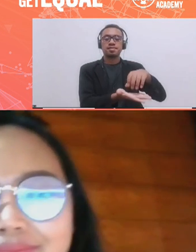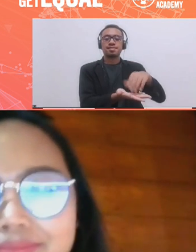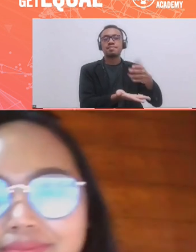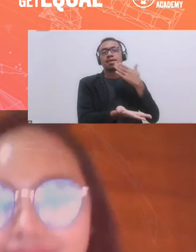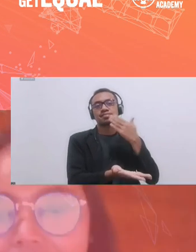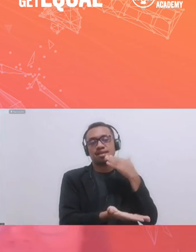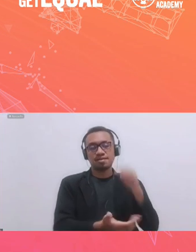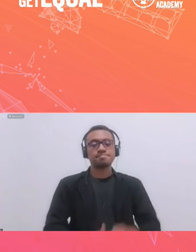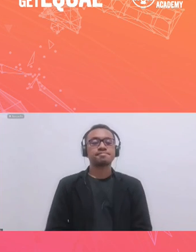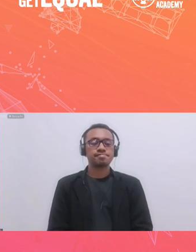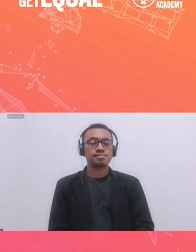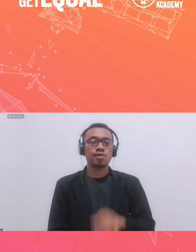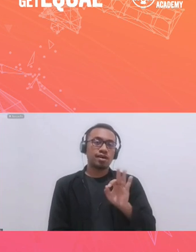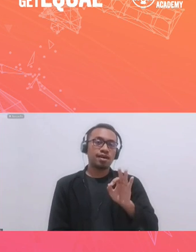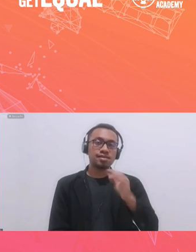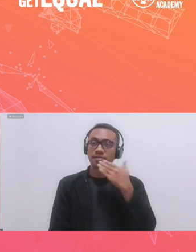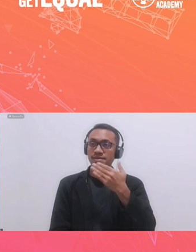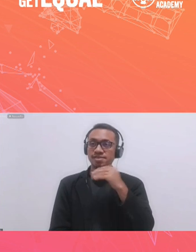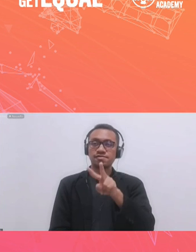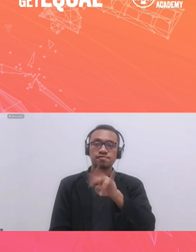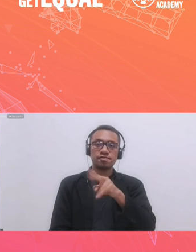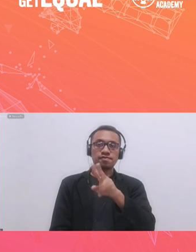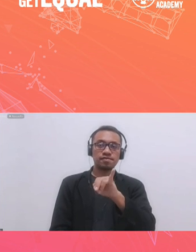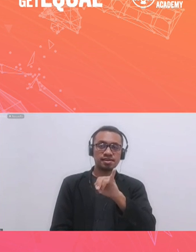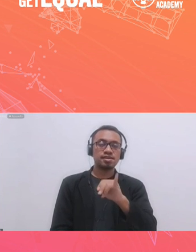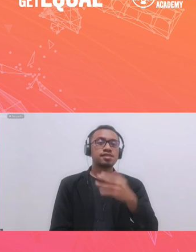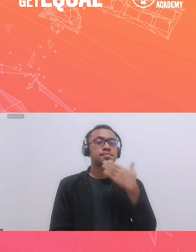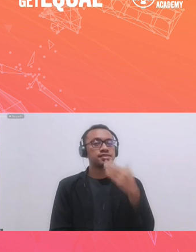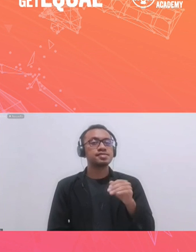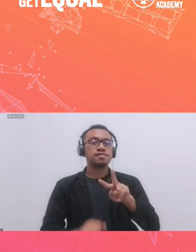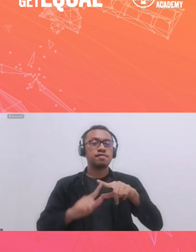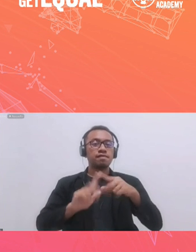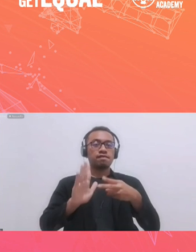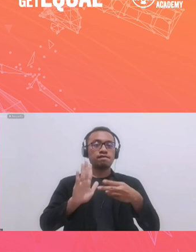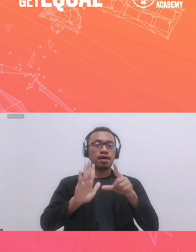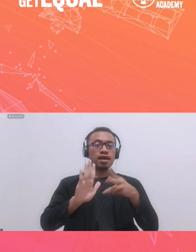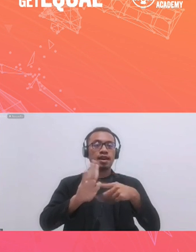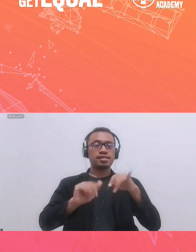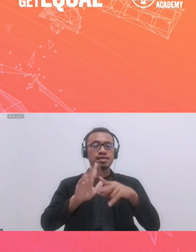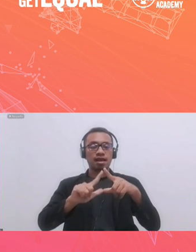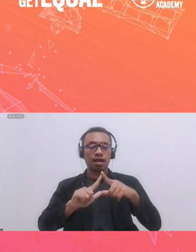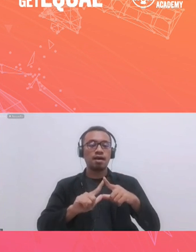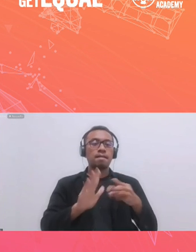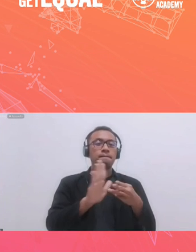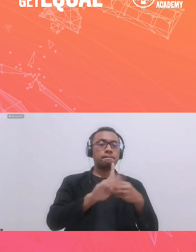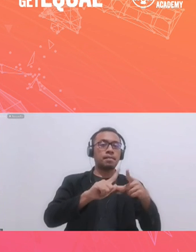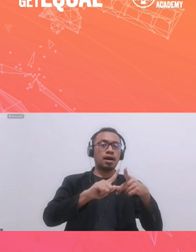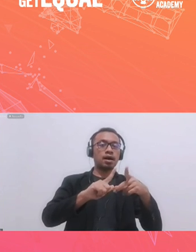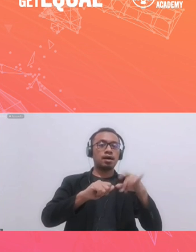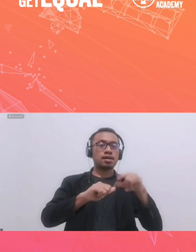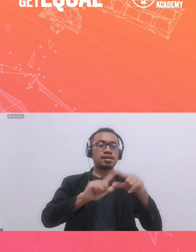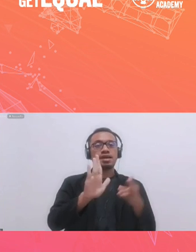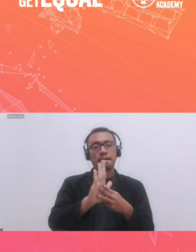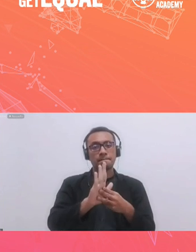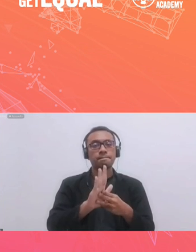Baik, terima kasih Kak Vivi dan terima kasih untuk Ibu Valentina, Ibu Mariam, Pak Utomo sore hari ini. Luar